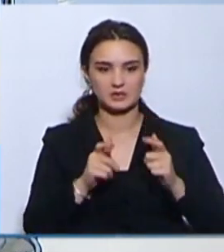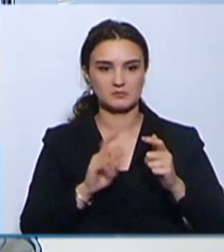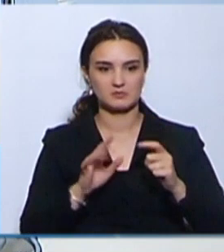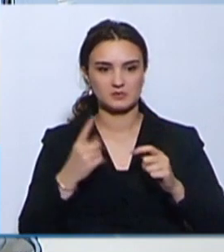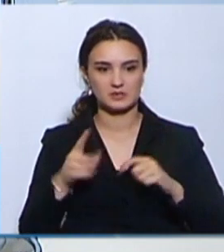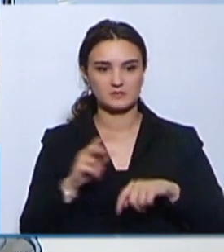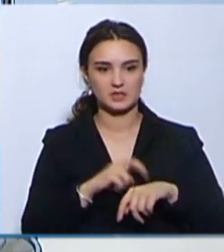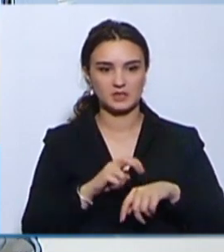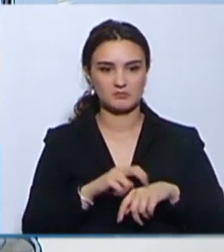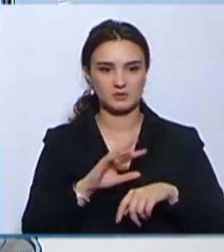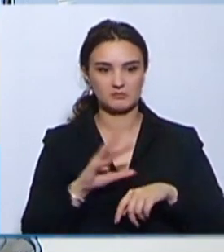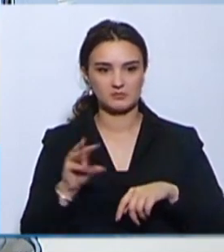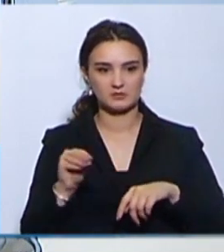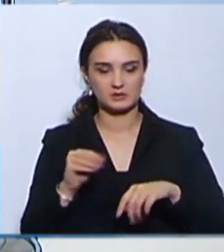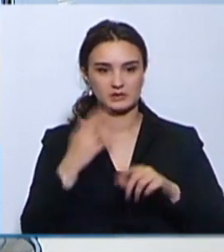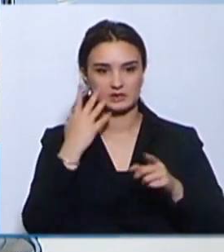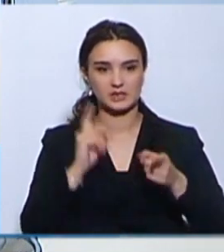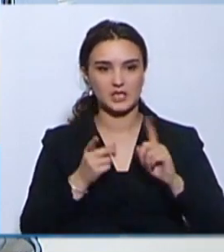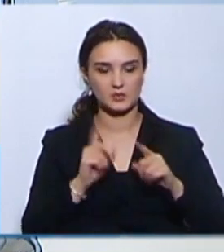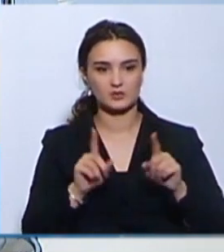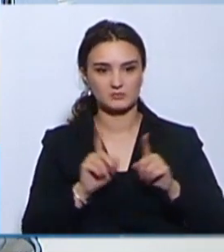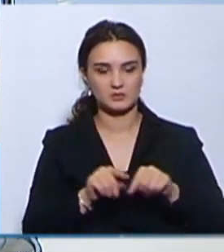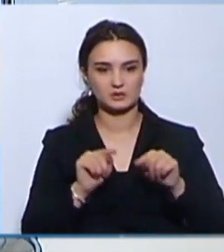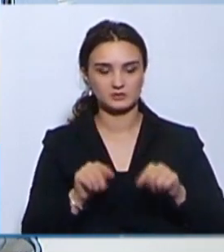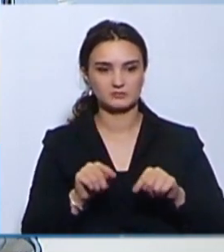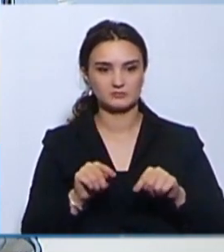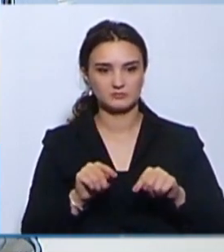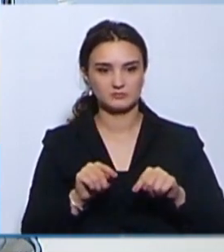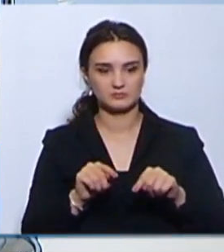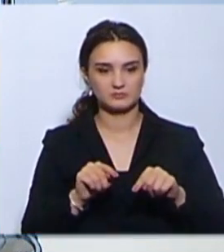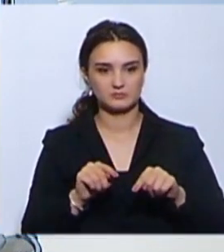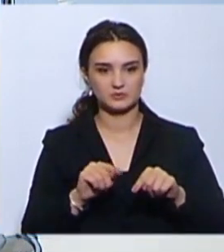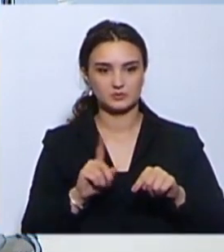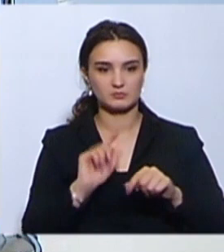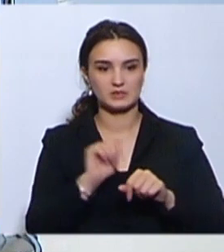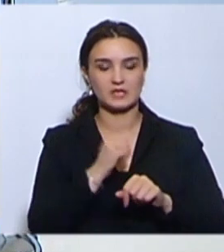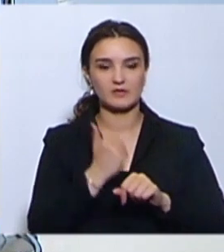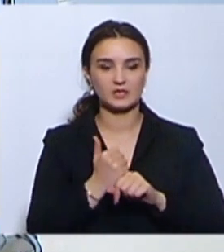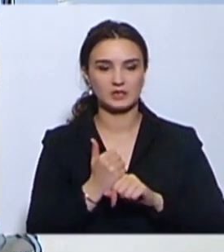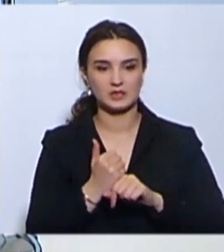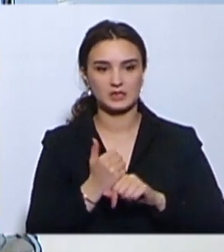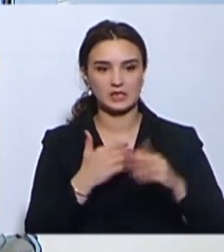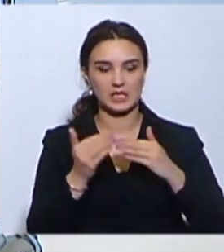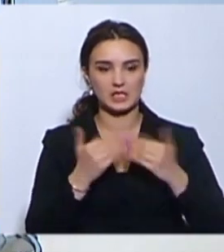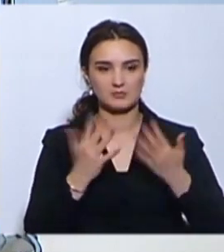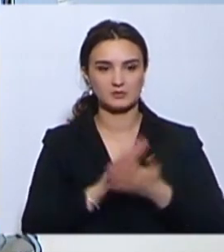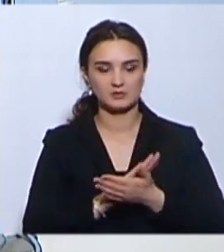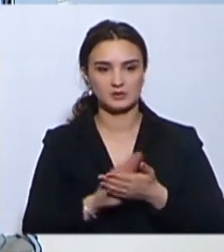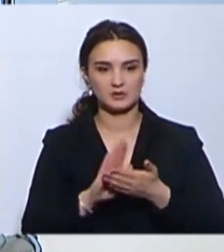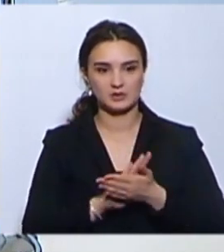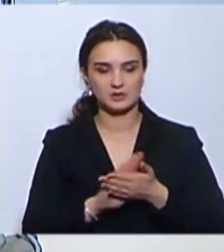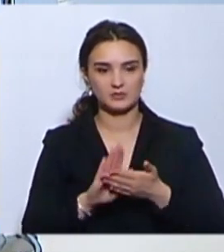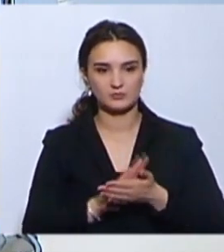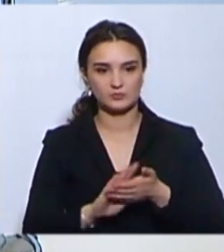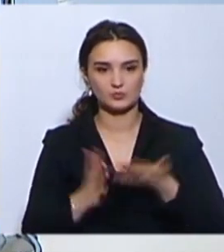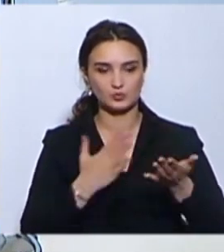სხვა ექიმები. ანუ რეალურად მაინც მივდივართ იქამდე, რომ თავი არის ხელის ჰიგიენა. ანუ